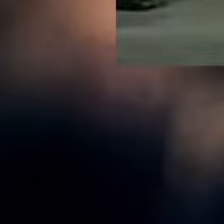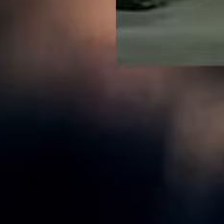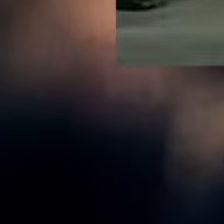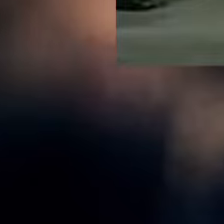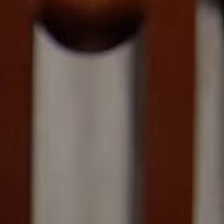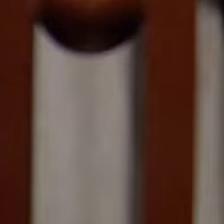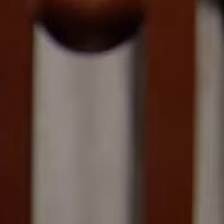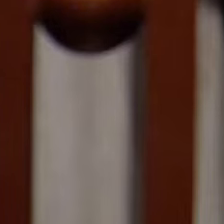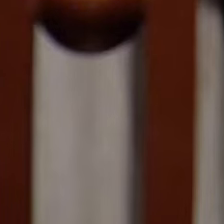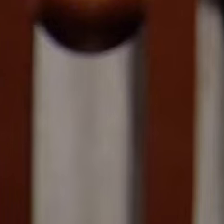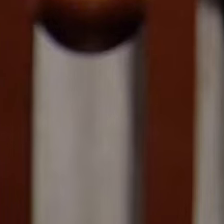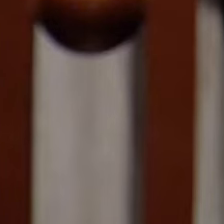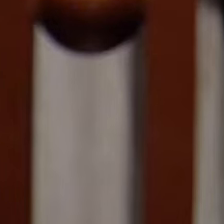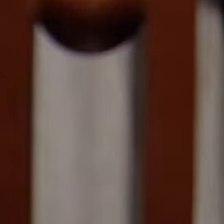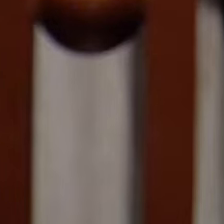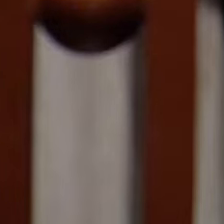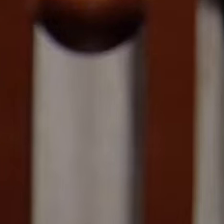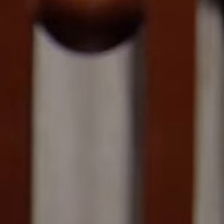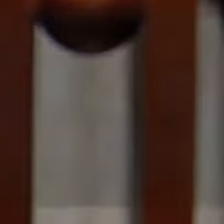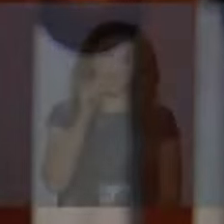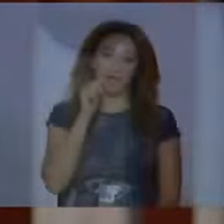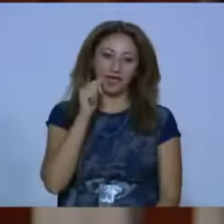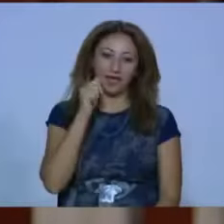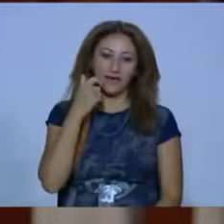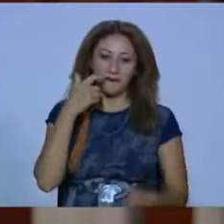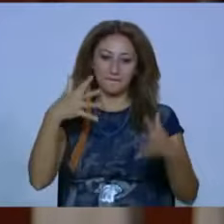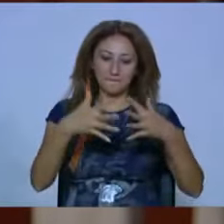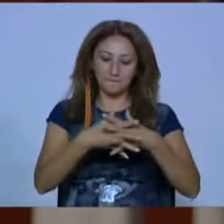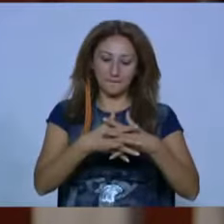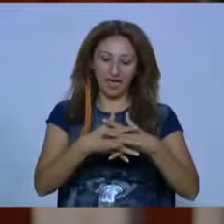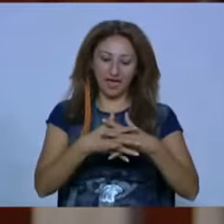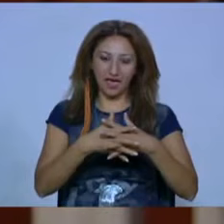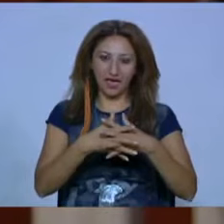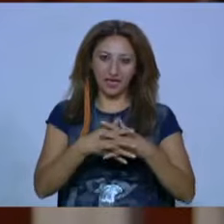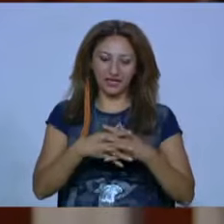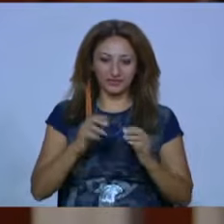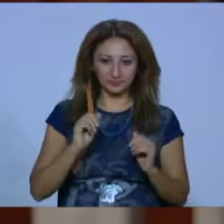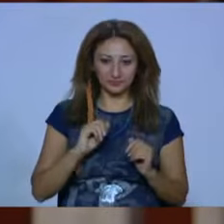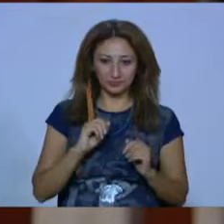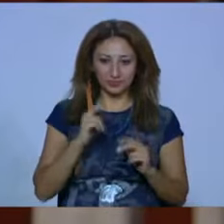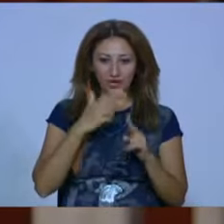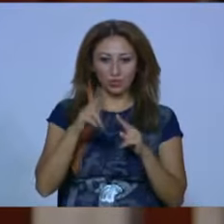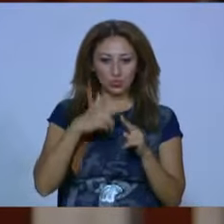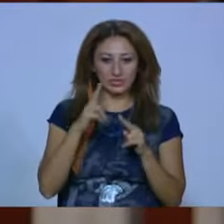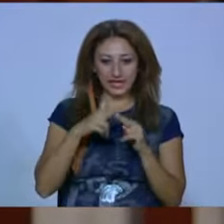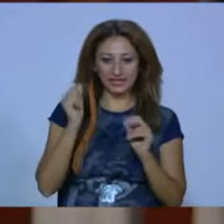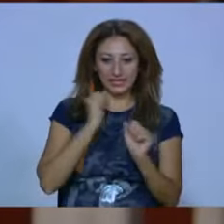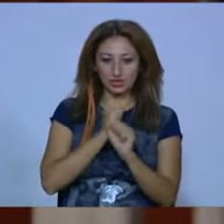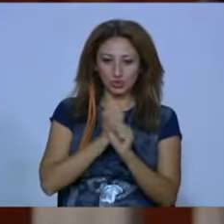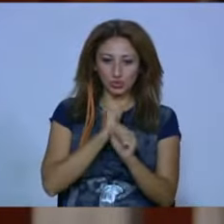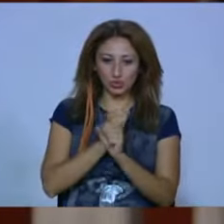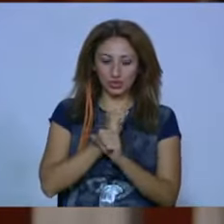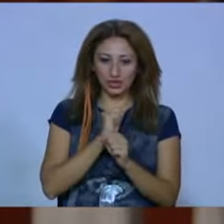كان والدي مرافق دايما للاستاذ نور الدمرداش رحمه الله عليه. فكان بيعمل معاه مسلسلات.